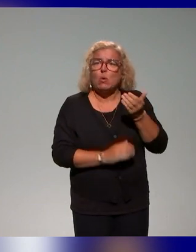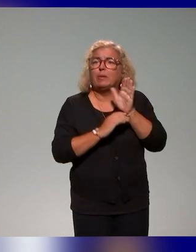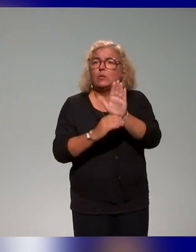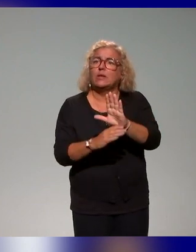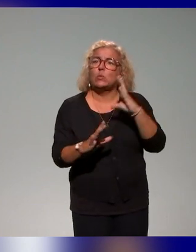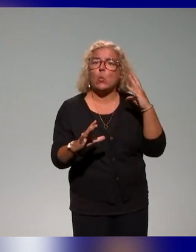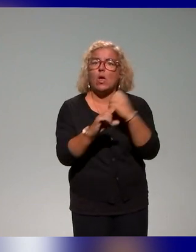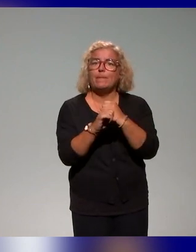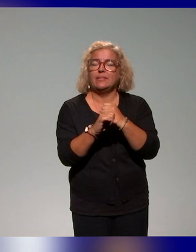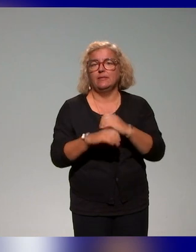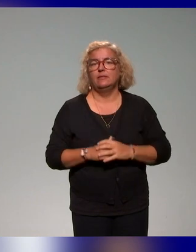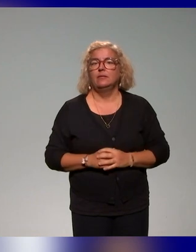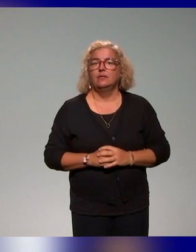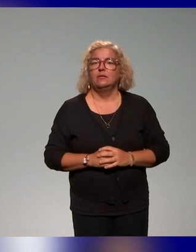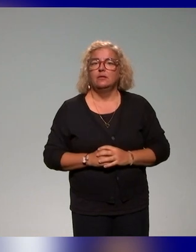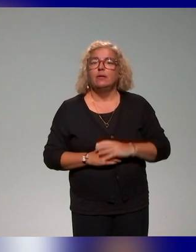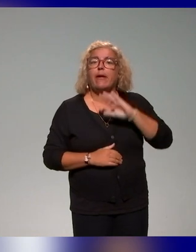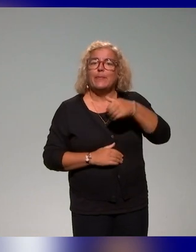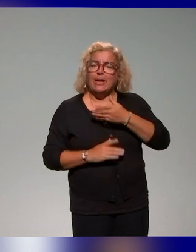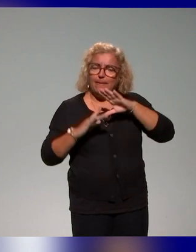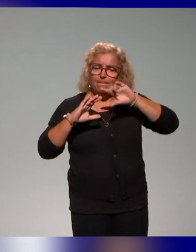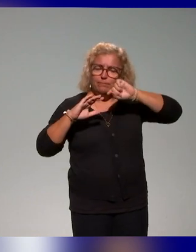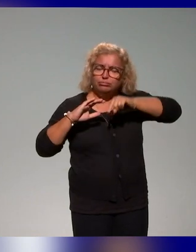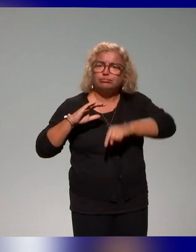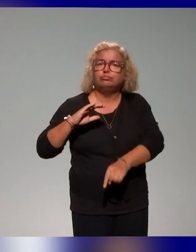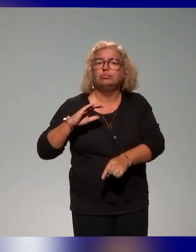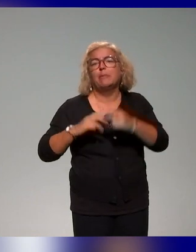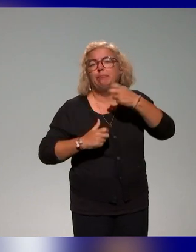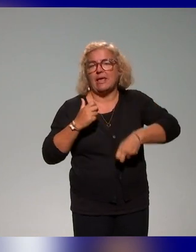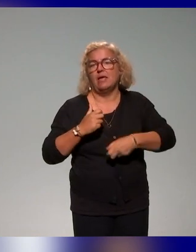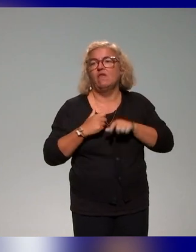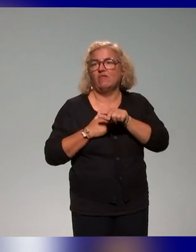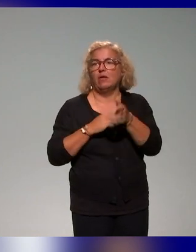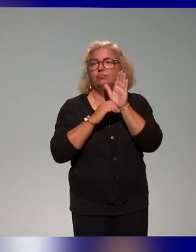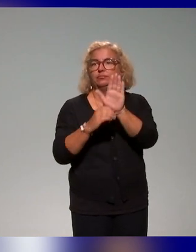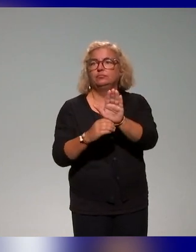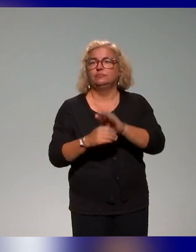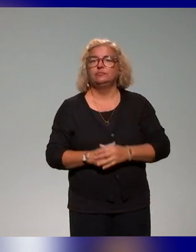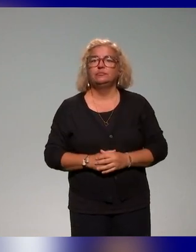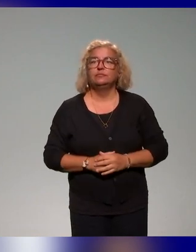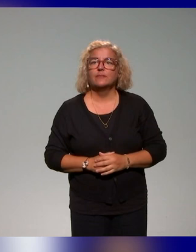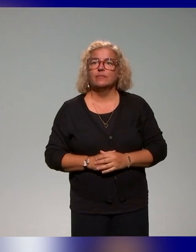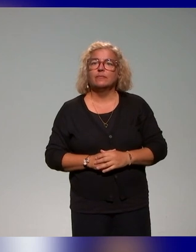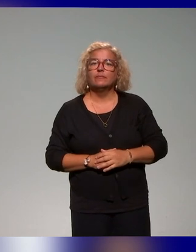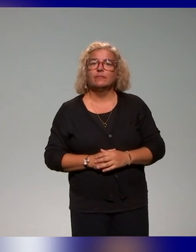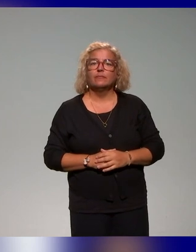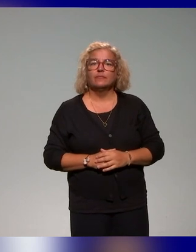rapide, et puis après on va rentrer un petit peu dans le vif du sujet, puisqu'on ne présente plus Monsieur Pierre Reynaud. Eh bien, merci aussi.